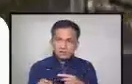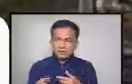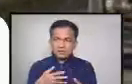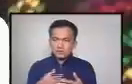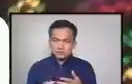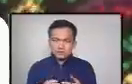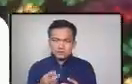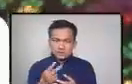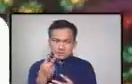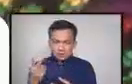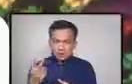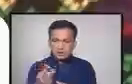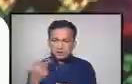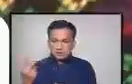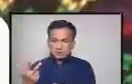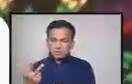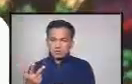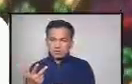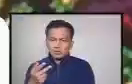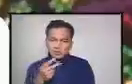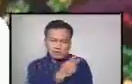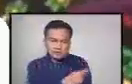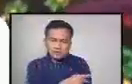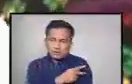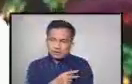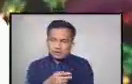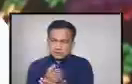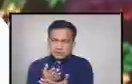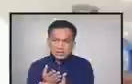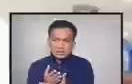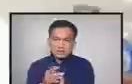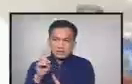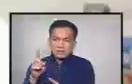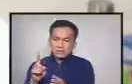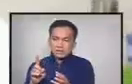hanggang tatlong pasyente ang naghahati sa isang kama.